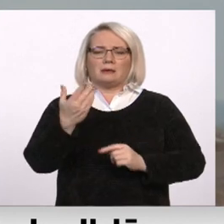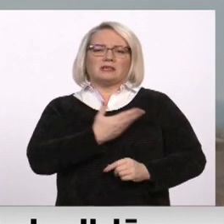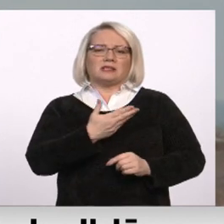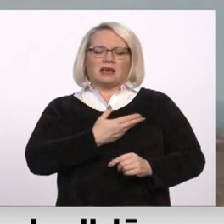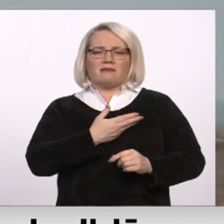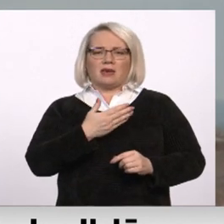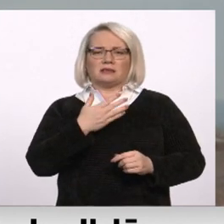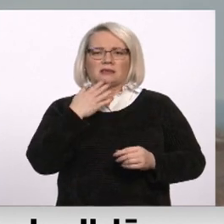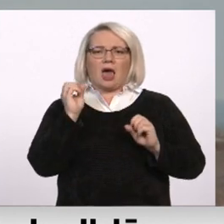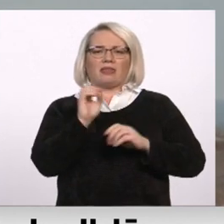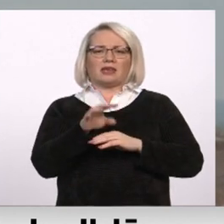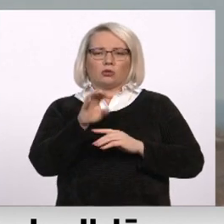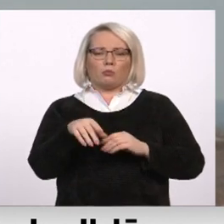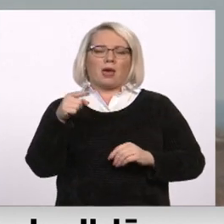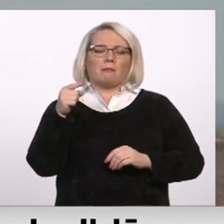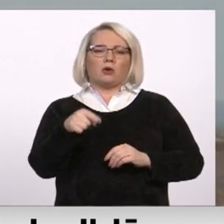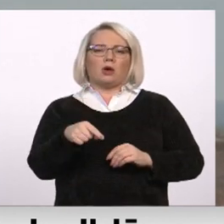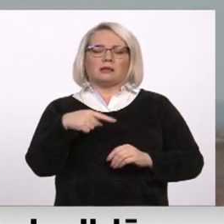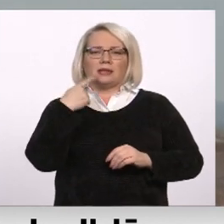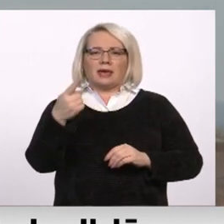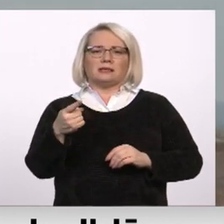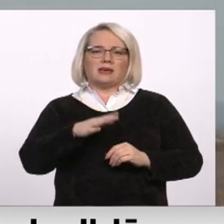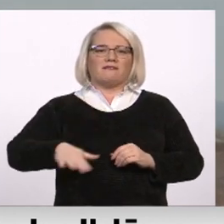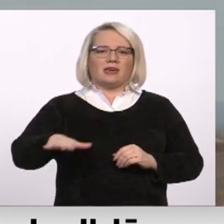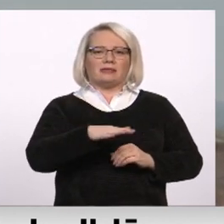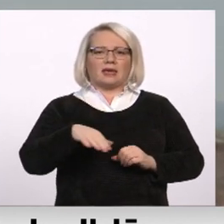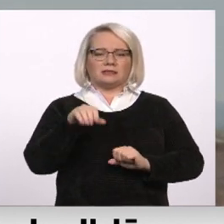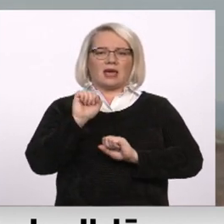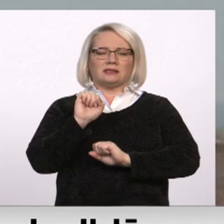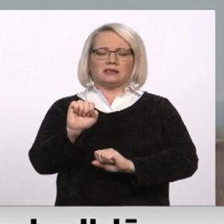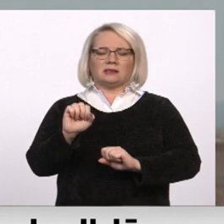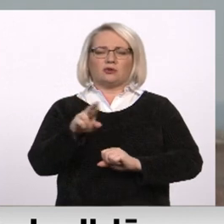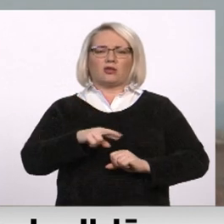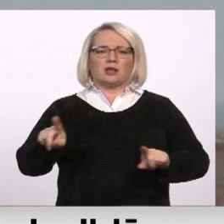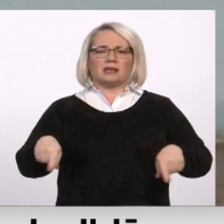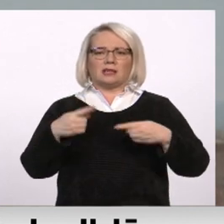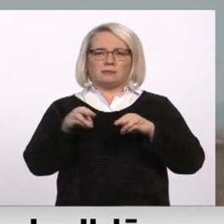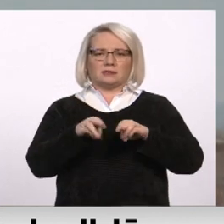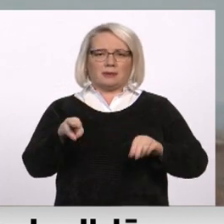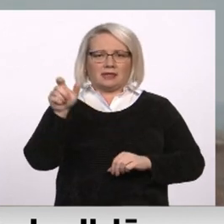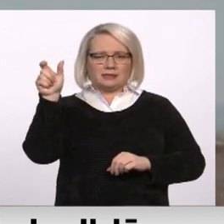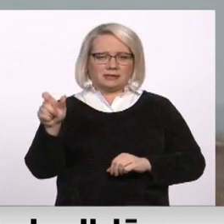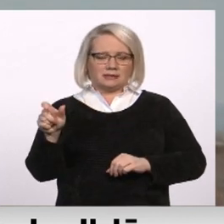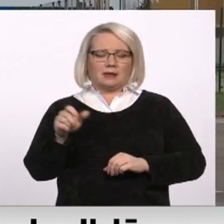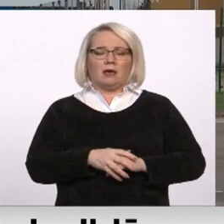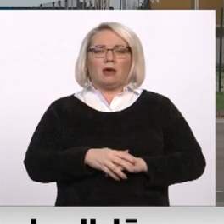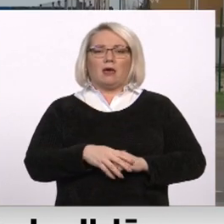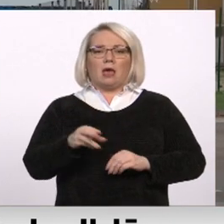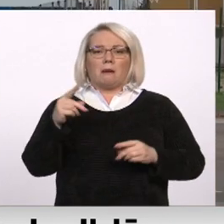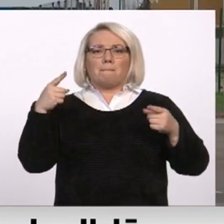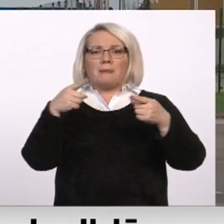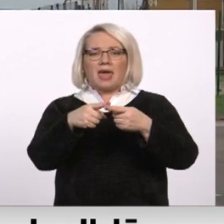Šodien konferencē Latvija bez atkritumiem sacīja Vides aizsardzības un reģionālās attīstības ministrijas Vides aizsardzības departamenta direktore.